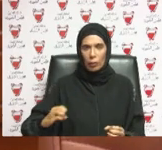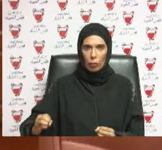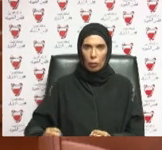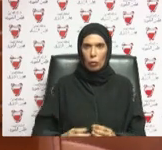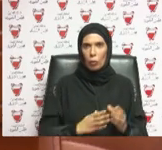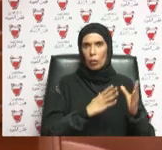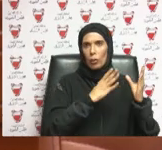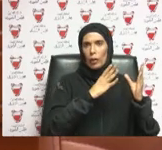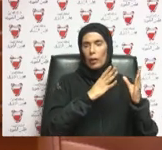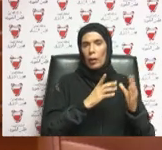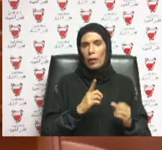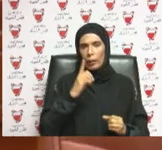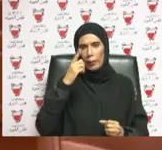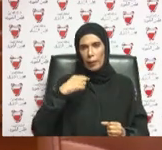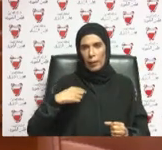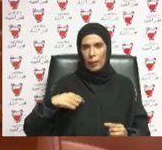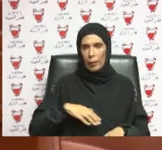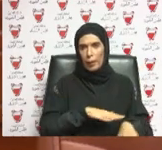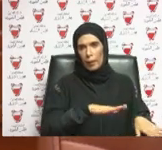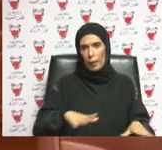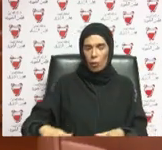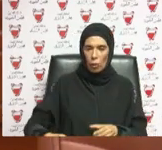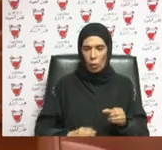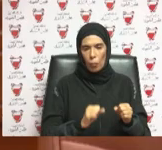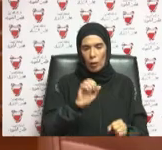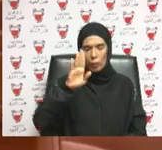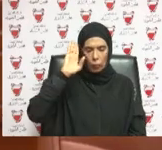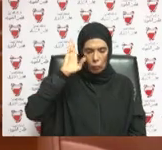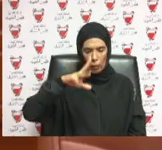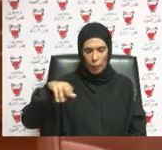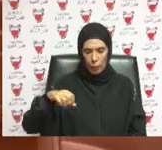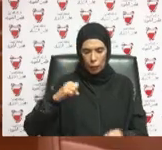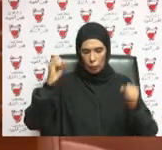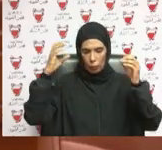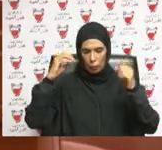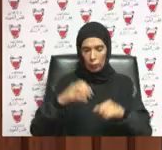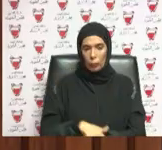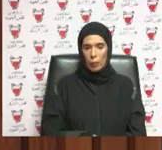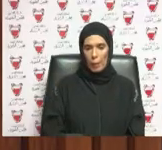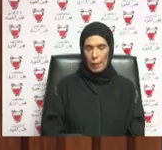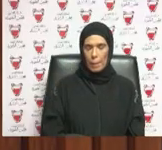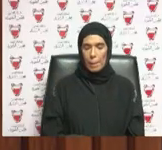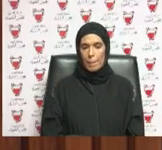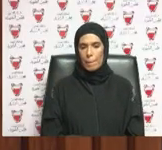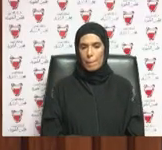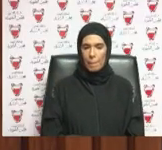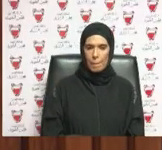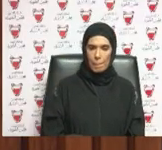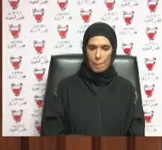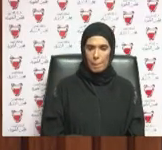جناته. إنا لله وإنا إليه راجعون، والسلام عليكم ورحمة الله وبركاته. شكرا